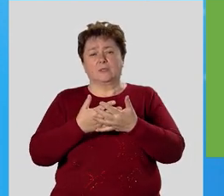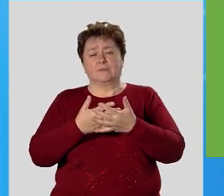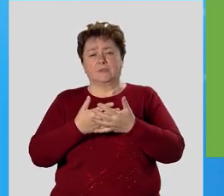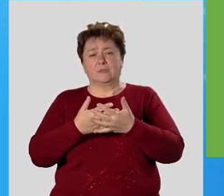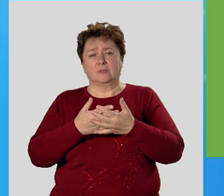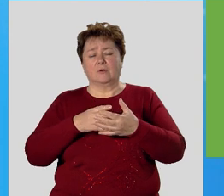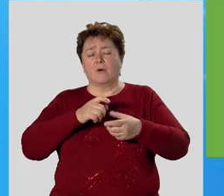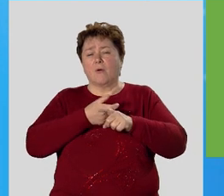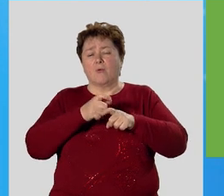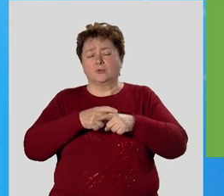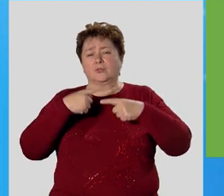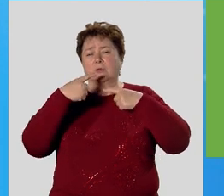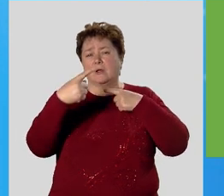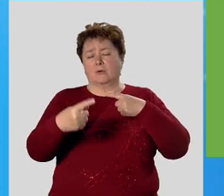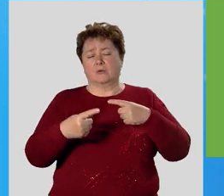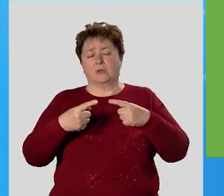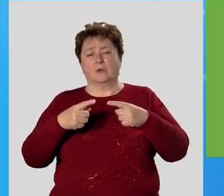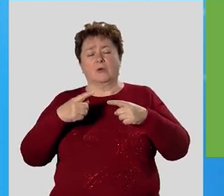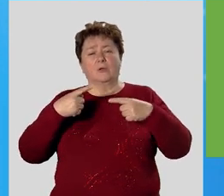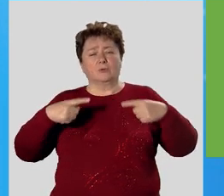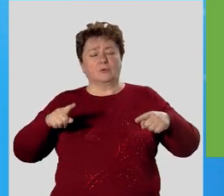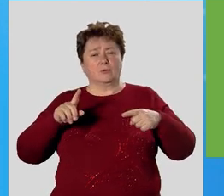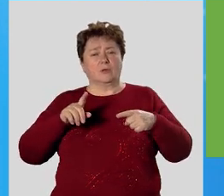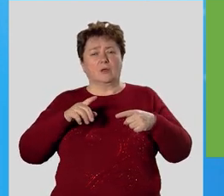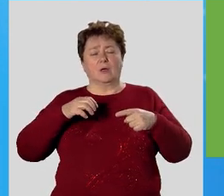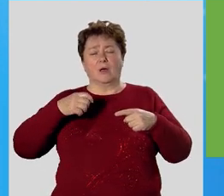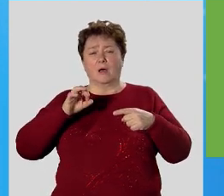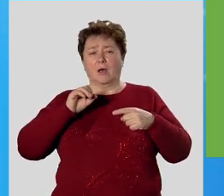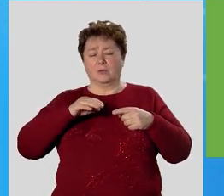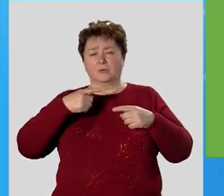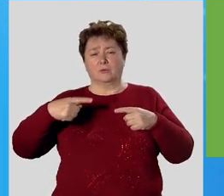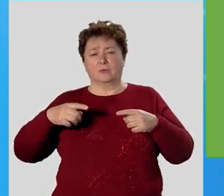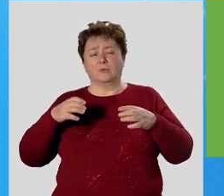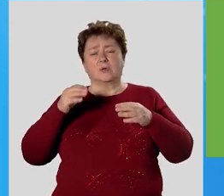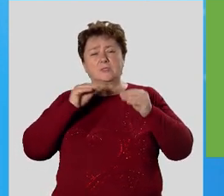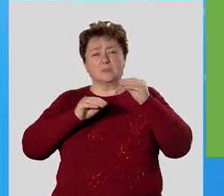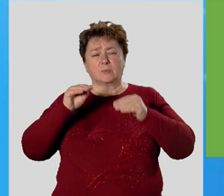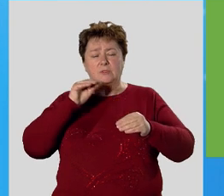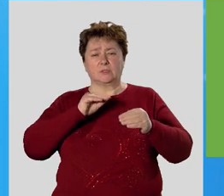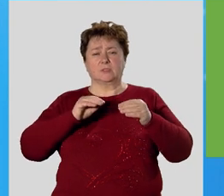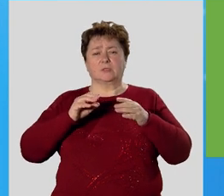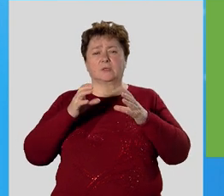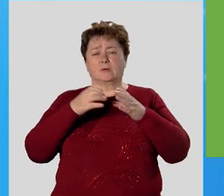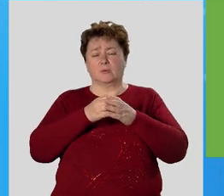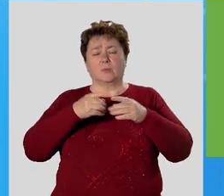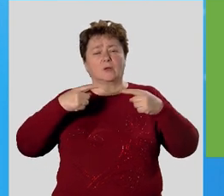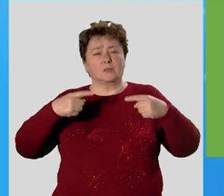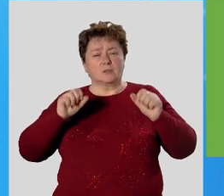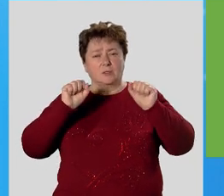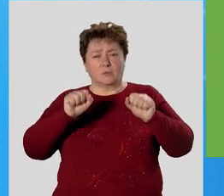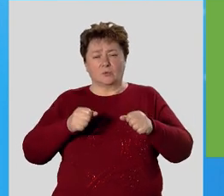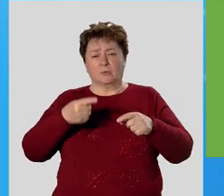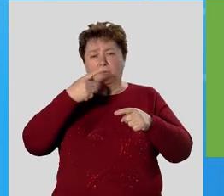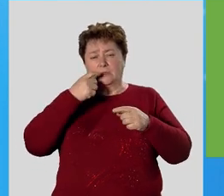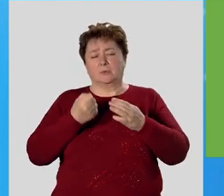представителей очень далеких друг от друга систематических групп и может сильно отличаться у